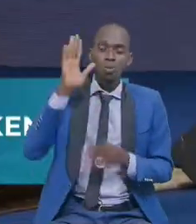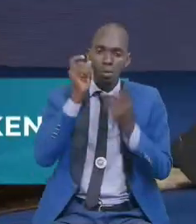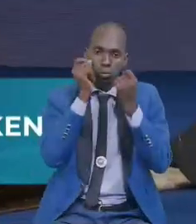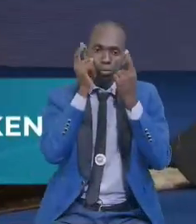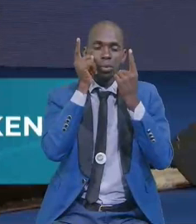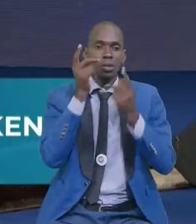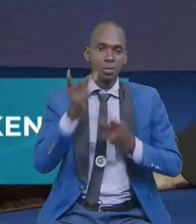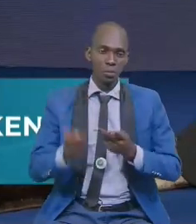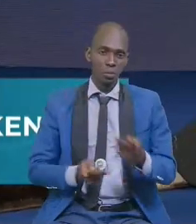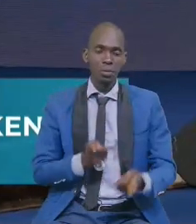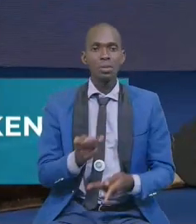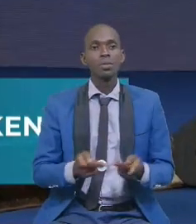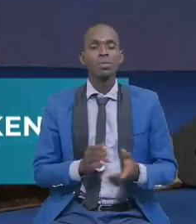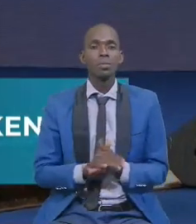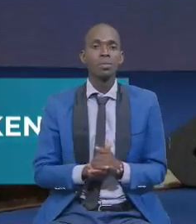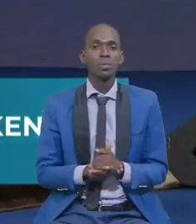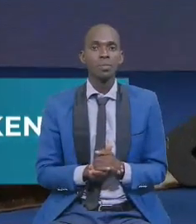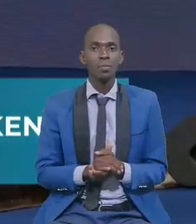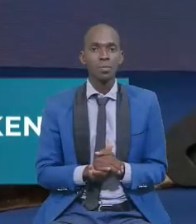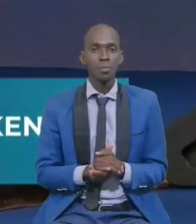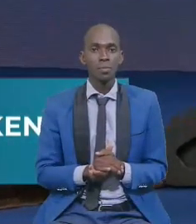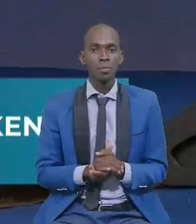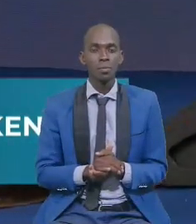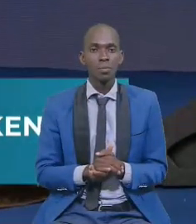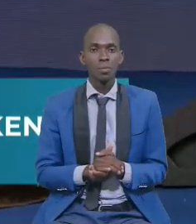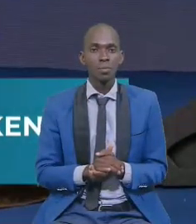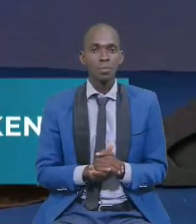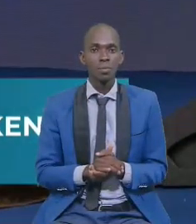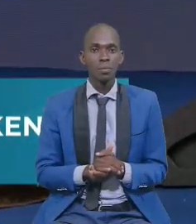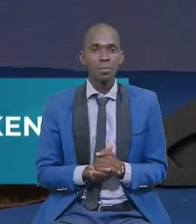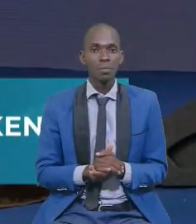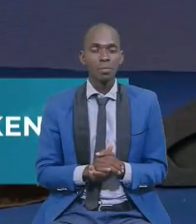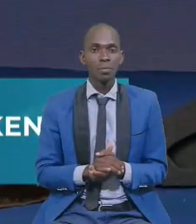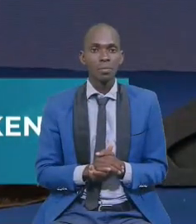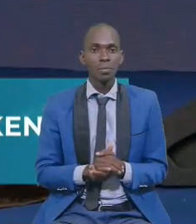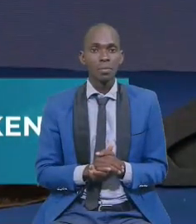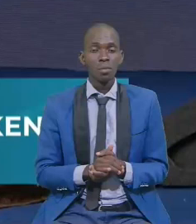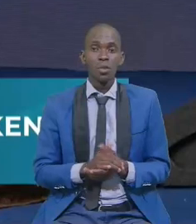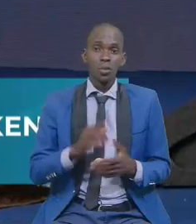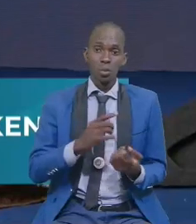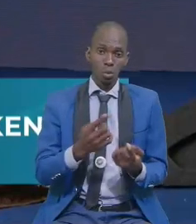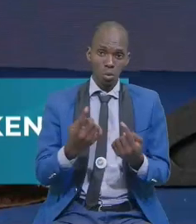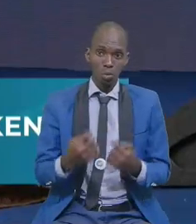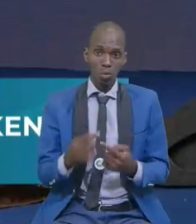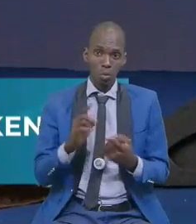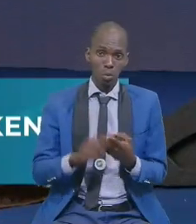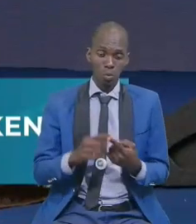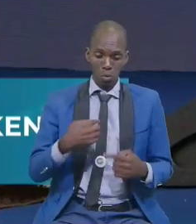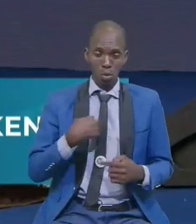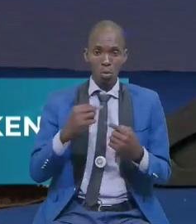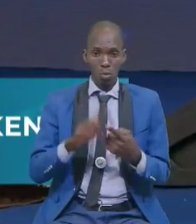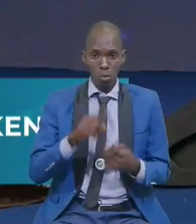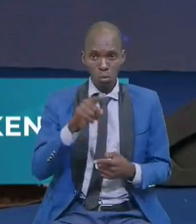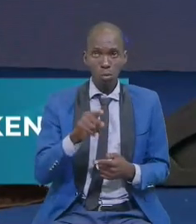La réalisation présente de sa visitation de réveil. Tu viens à lui, il vient à toi, tu